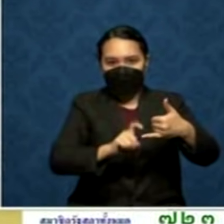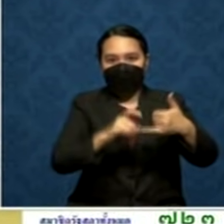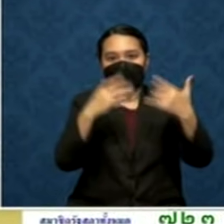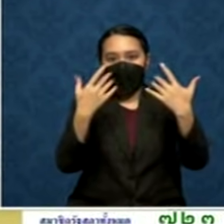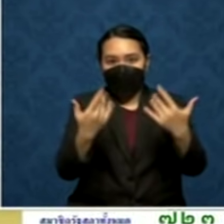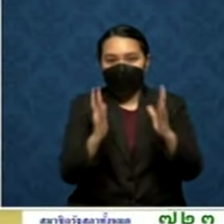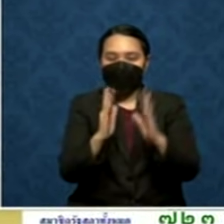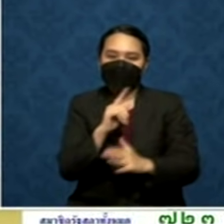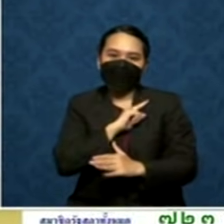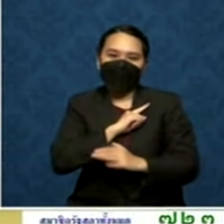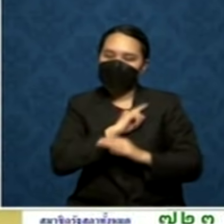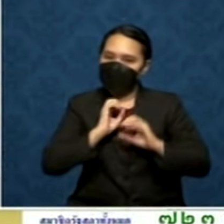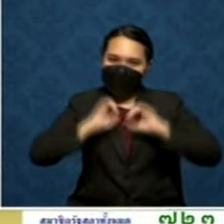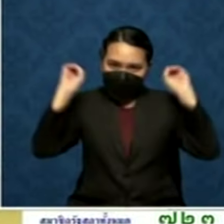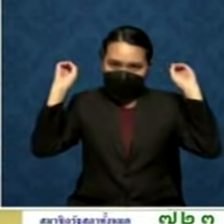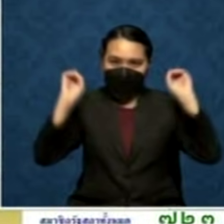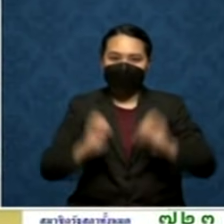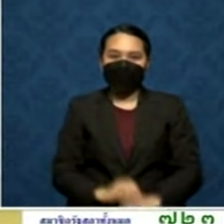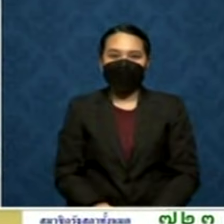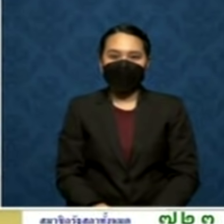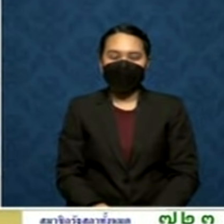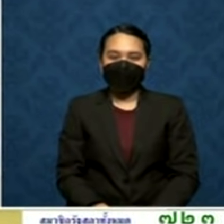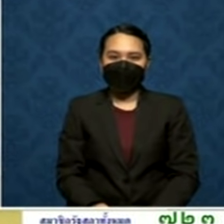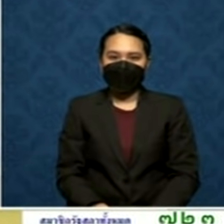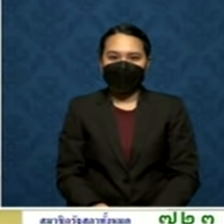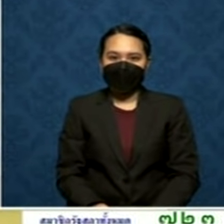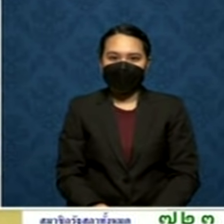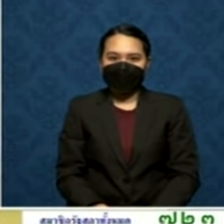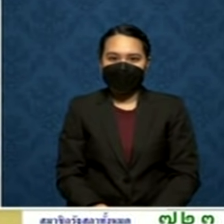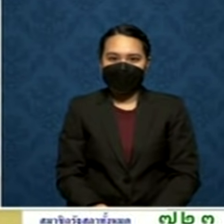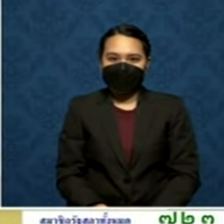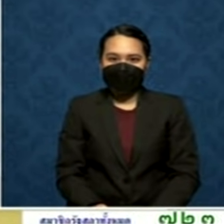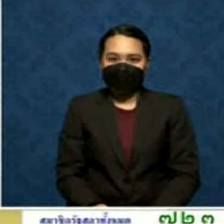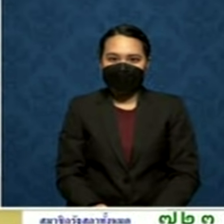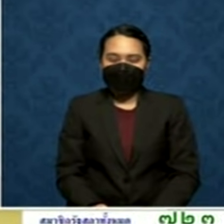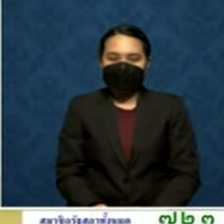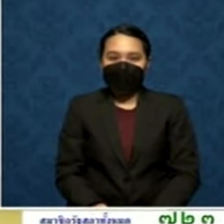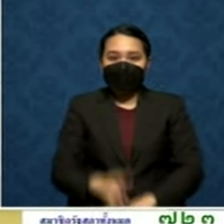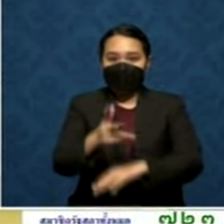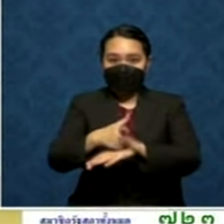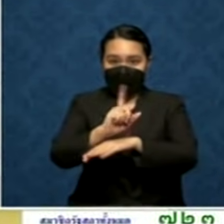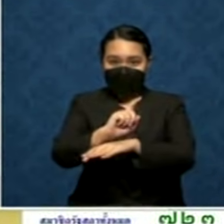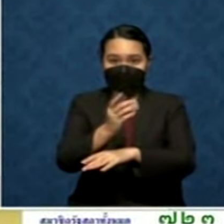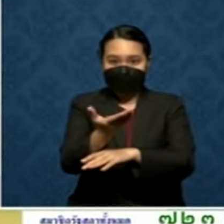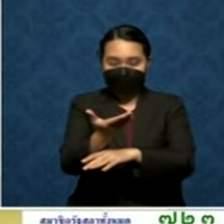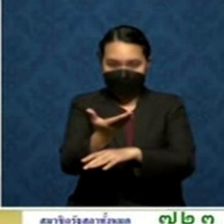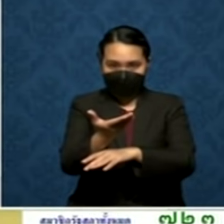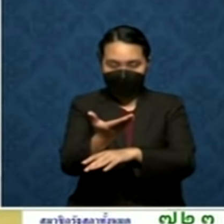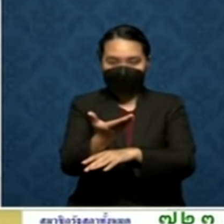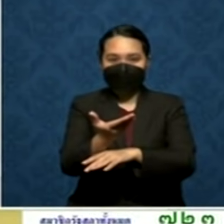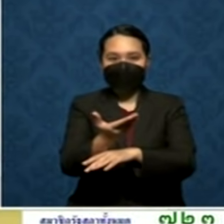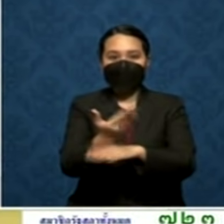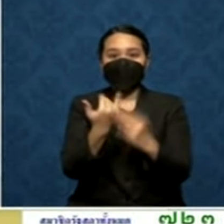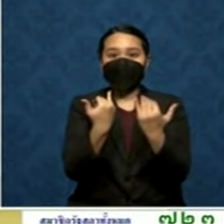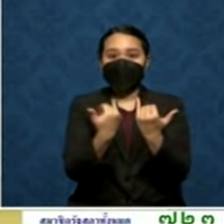รับผิดชอบม.คอ่าธรรมดานักร้องกับการรัฐประหารฉีก